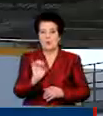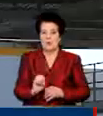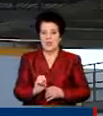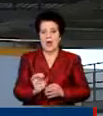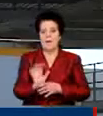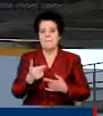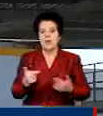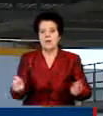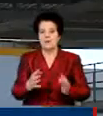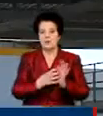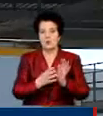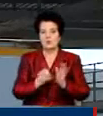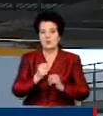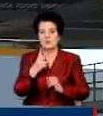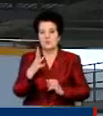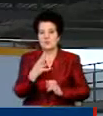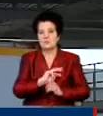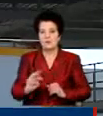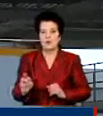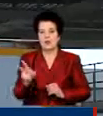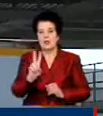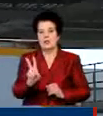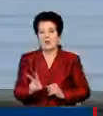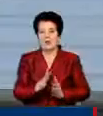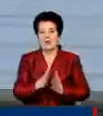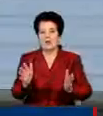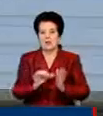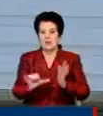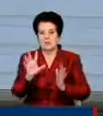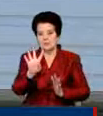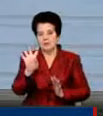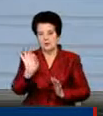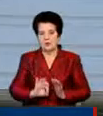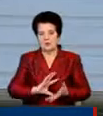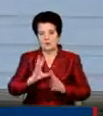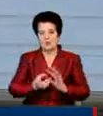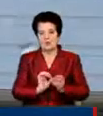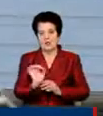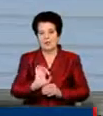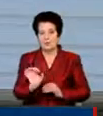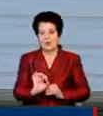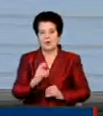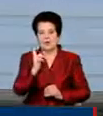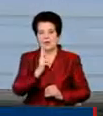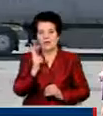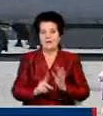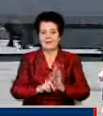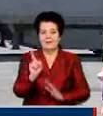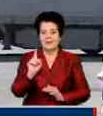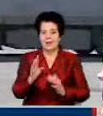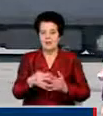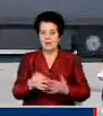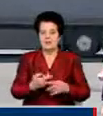Europeană mărfuri de circa 915 milioane de dolari, adică peste 64% din totalul exporturilor. În 3 ani de la implementarea